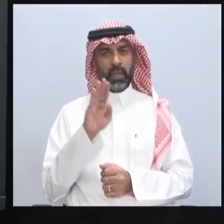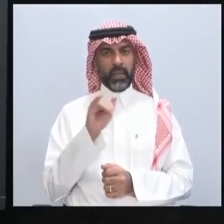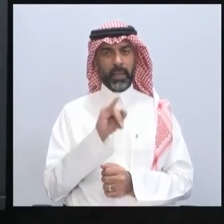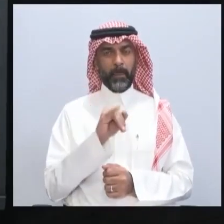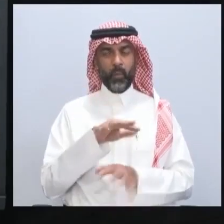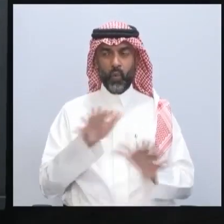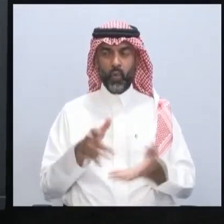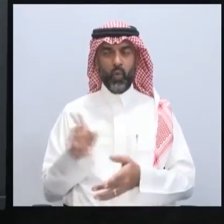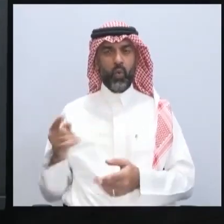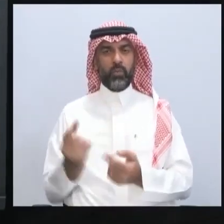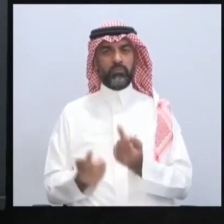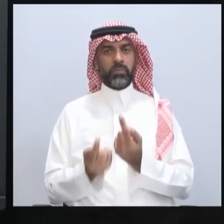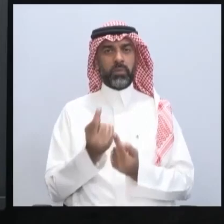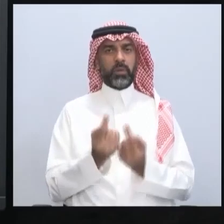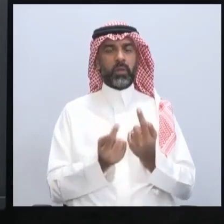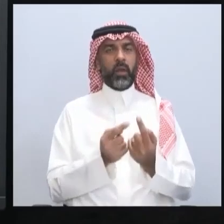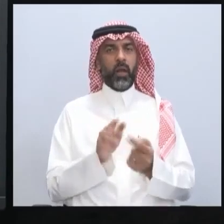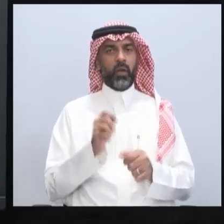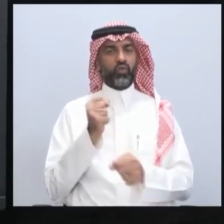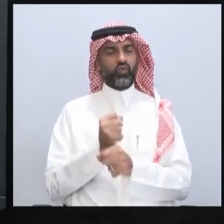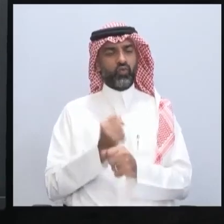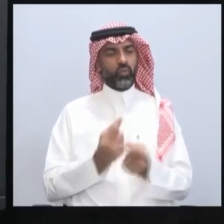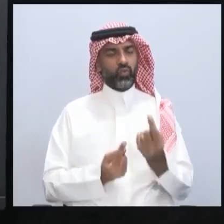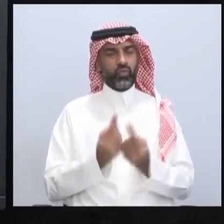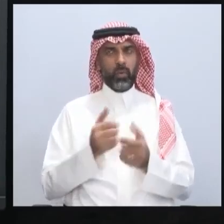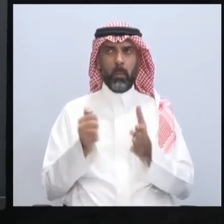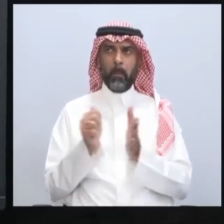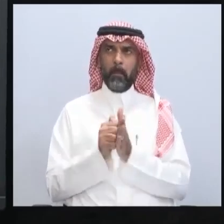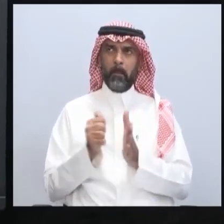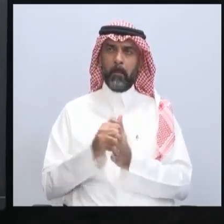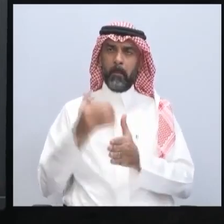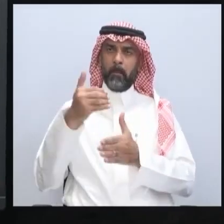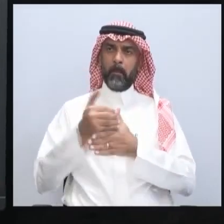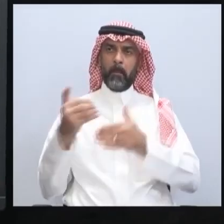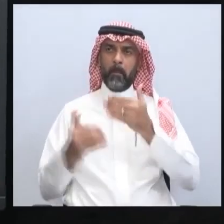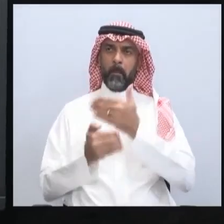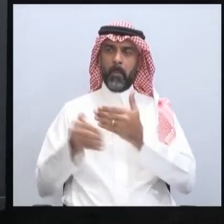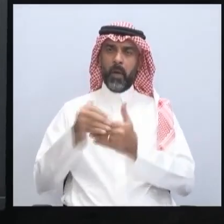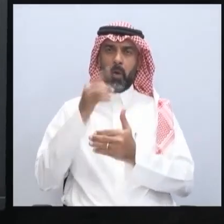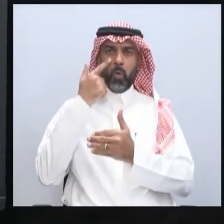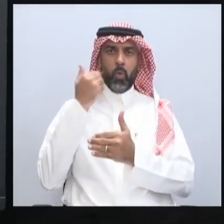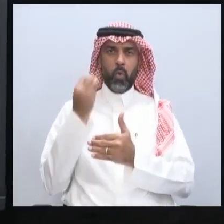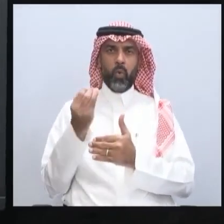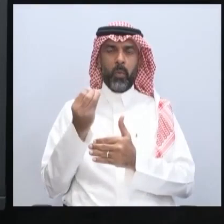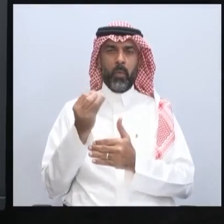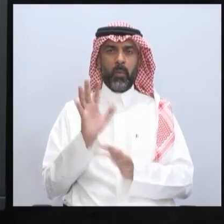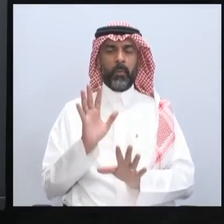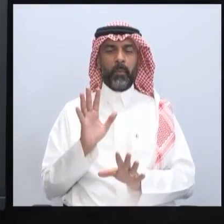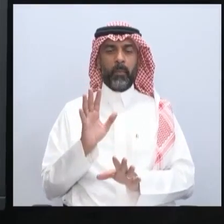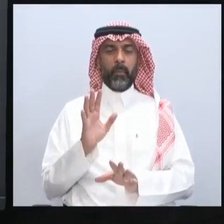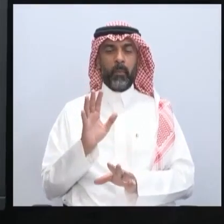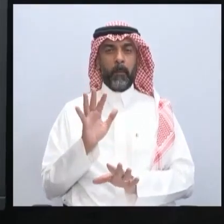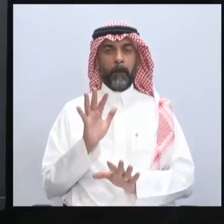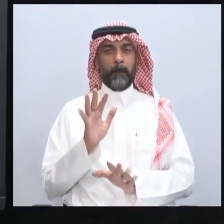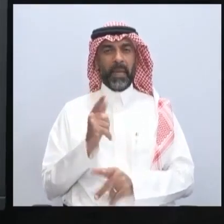ما كان فيها من حضاره ومباني وزراعه لكن هناك بعض